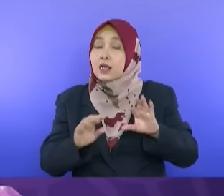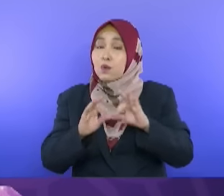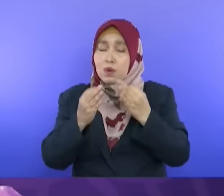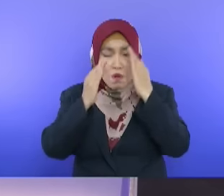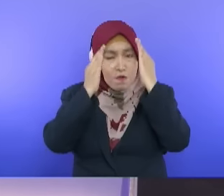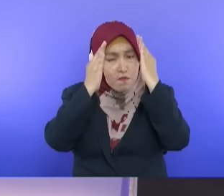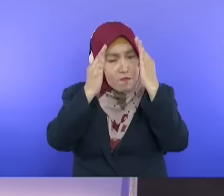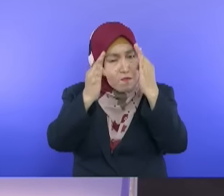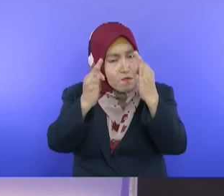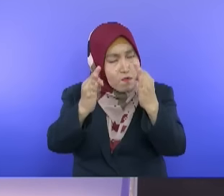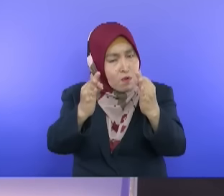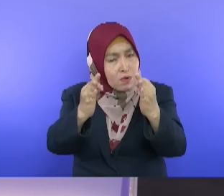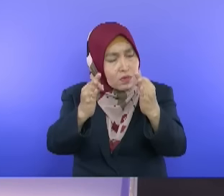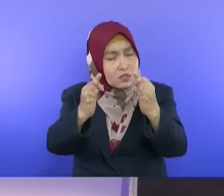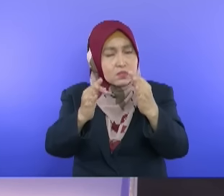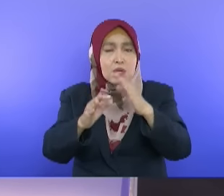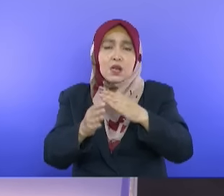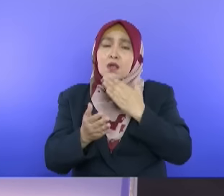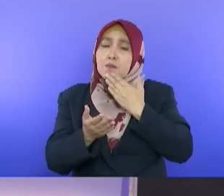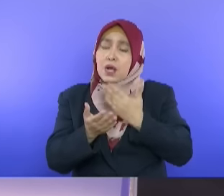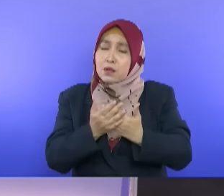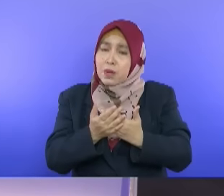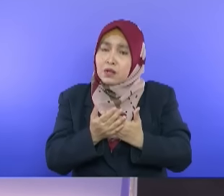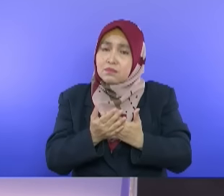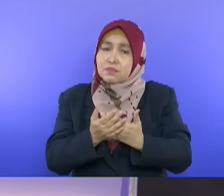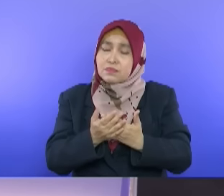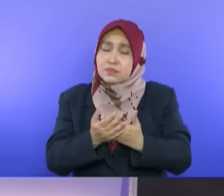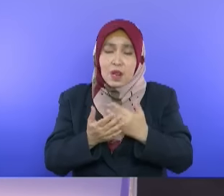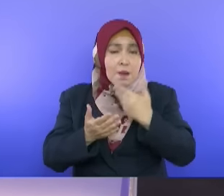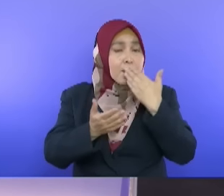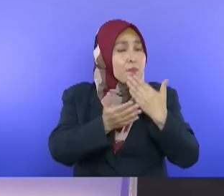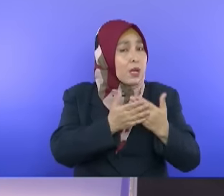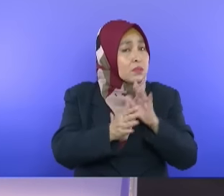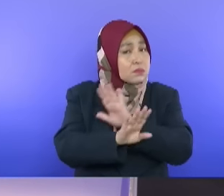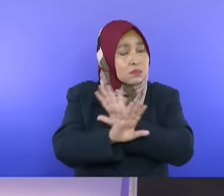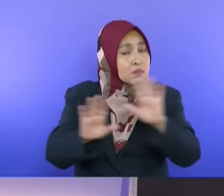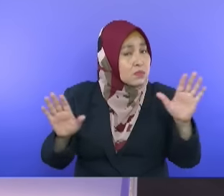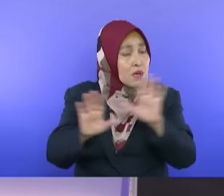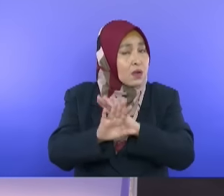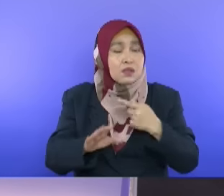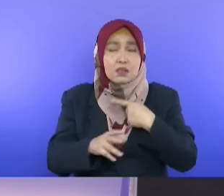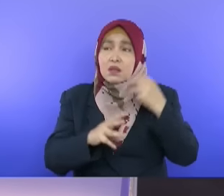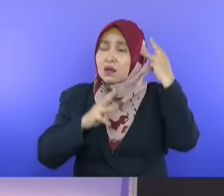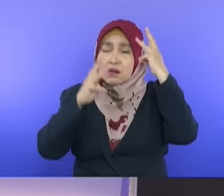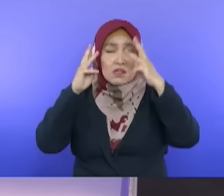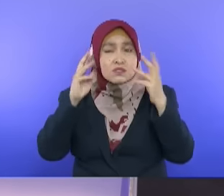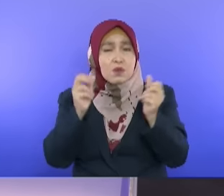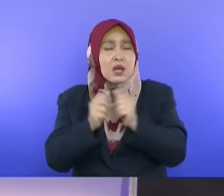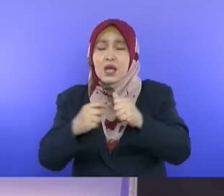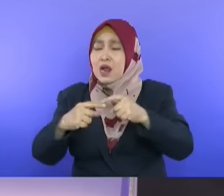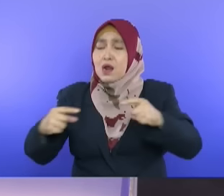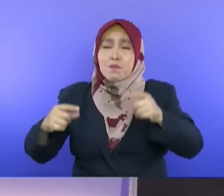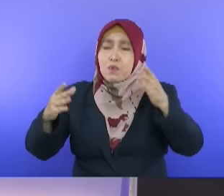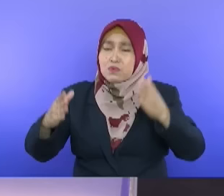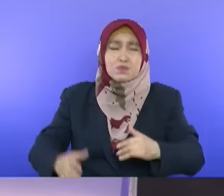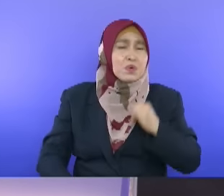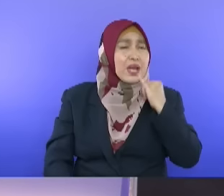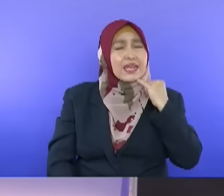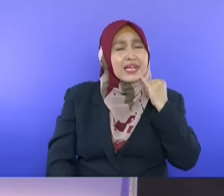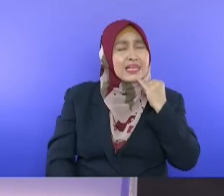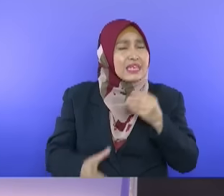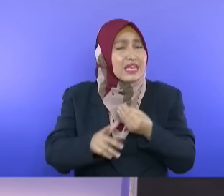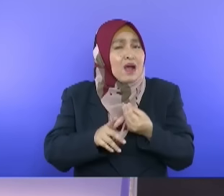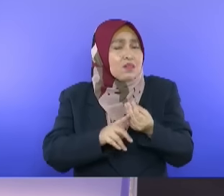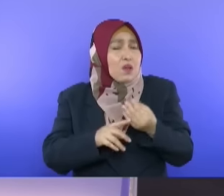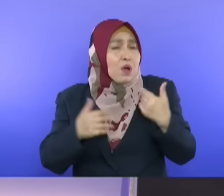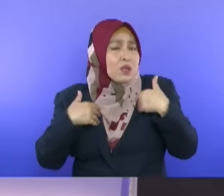fokus kepada Khoir kepada kebaikan-kebaikan jangan kita bimbang sangat dengan musuh yang dengki ke